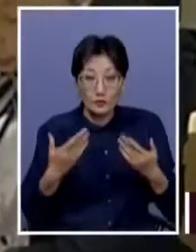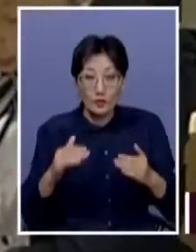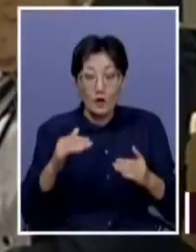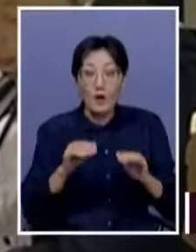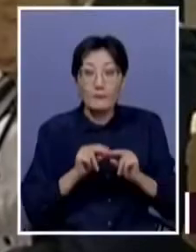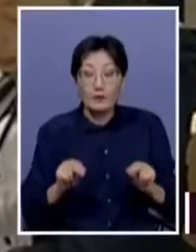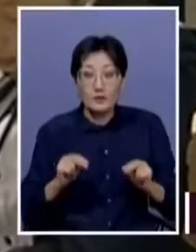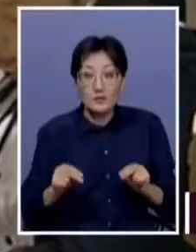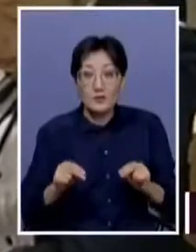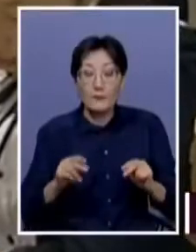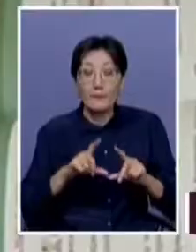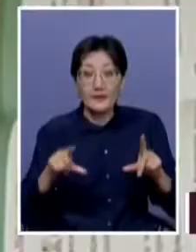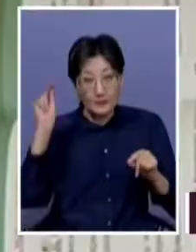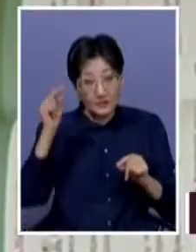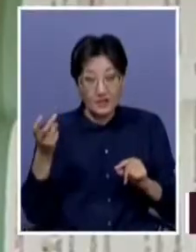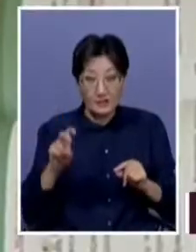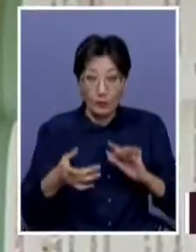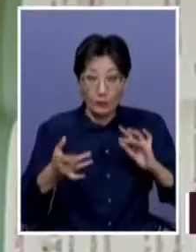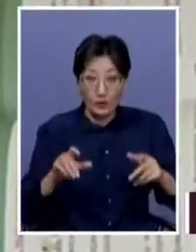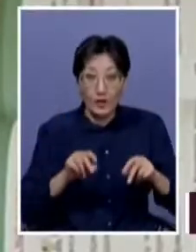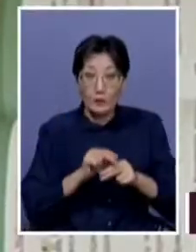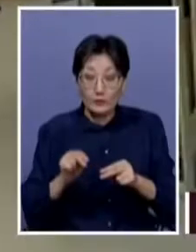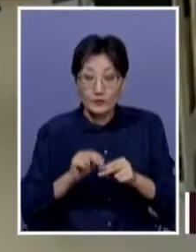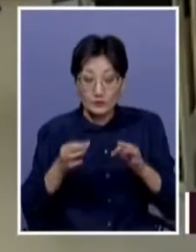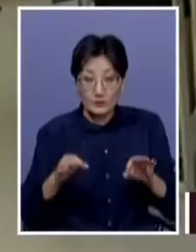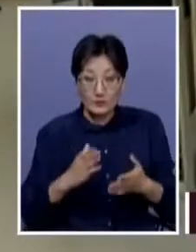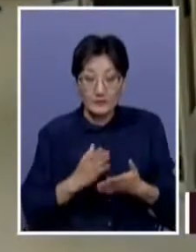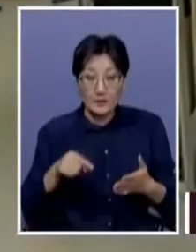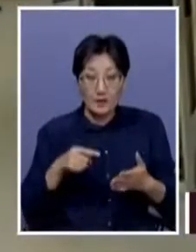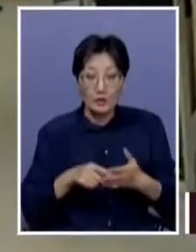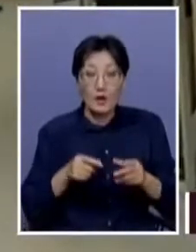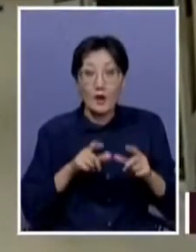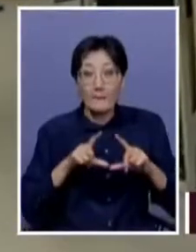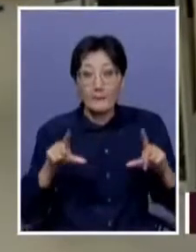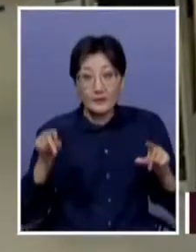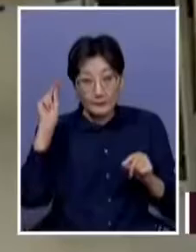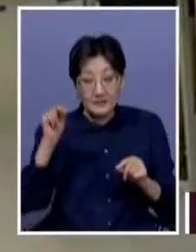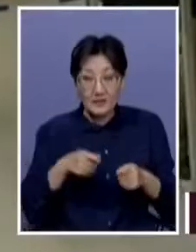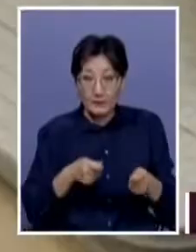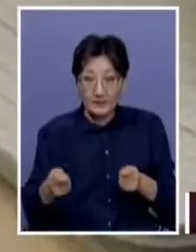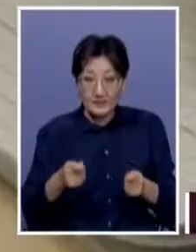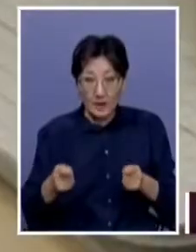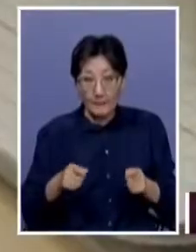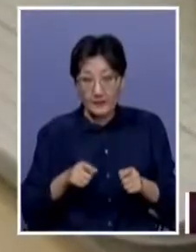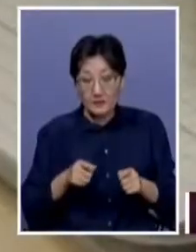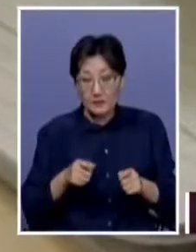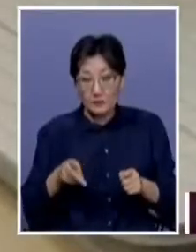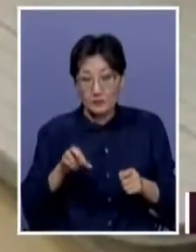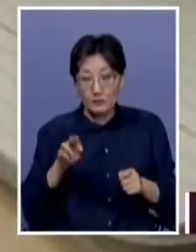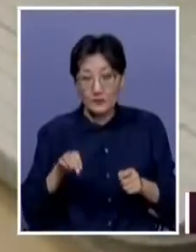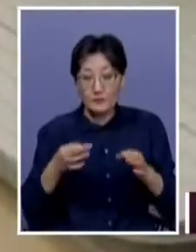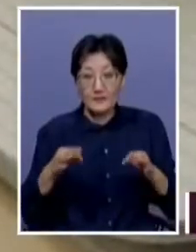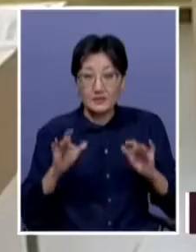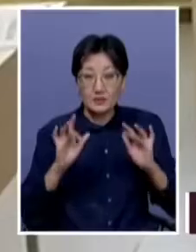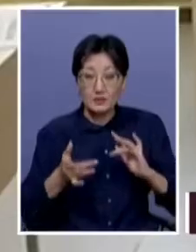мектепке келіп онлайн білім беруге рұқсат етілген. Бұл туралы қалалық білім басқармасының басшысы Ләззат Жылқыбаев айтты. Сонымен қатар